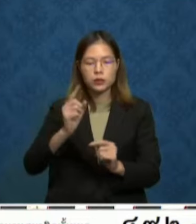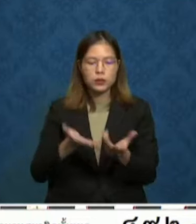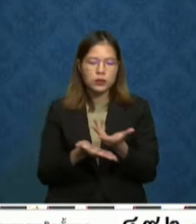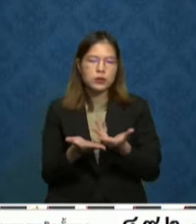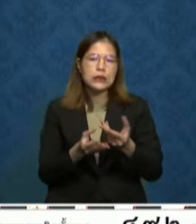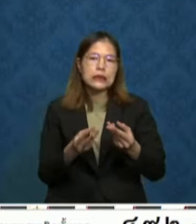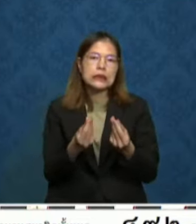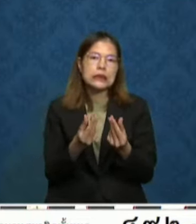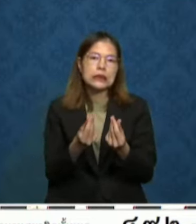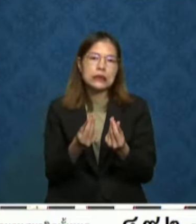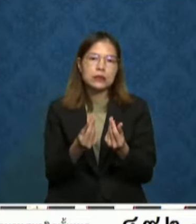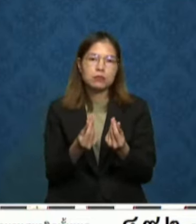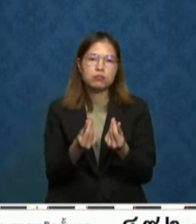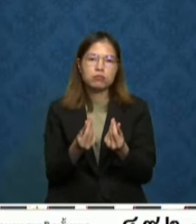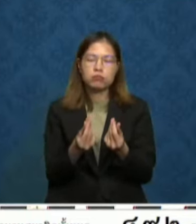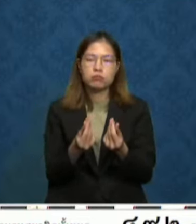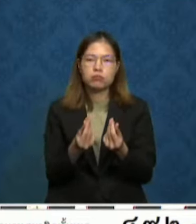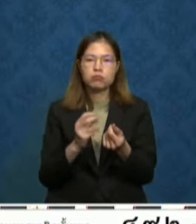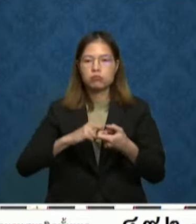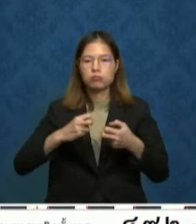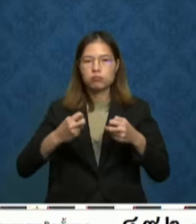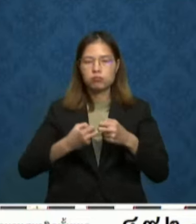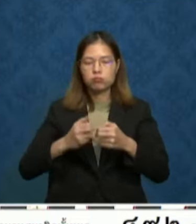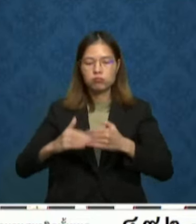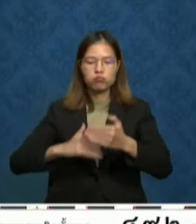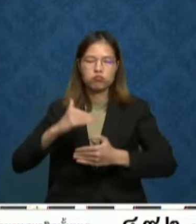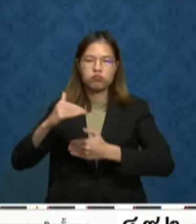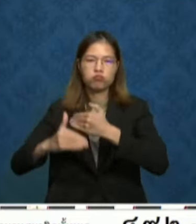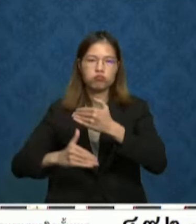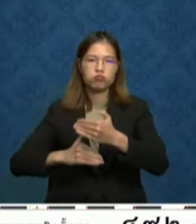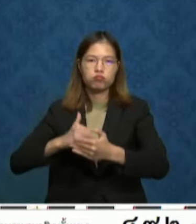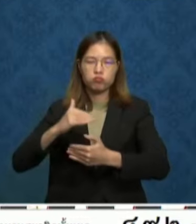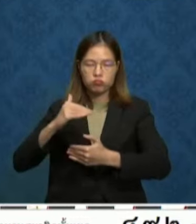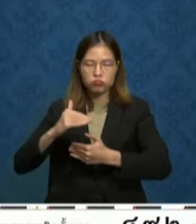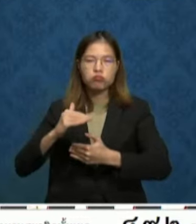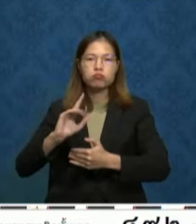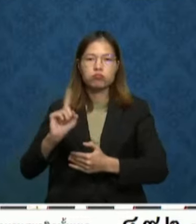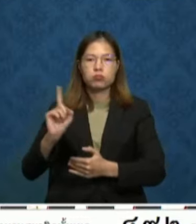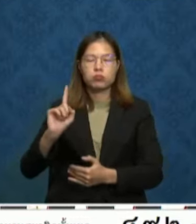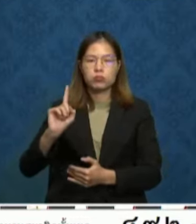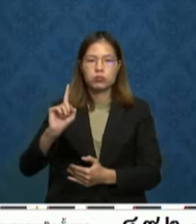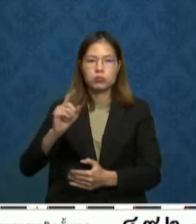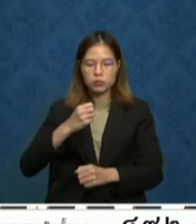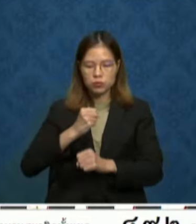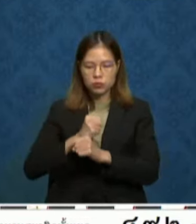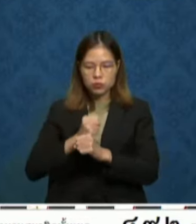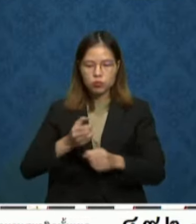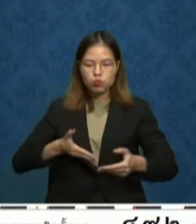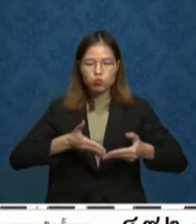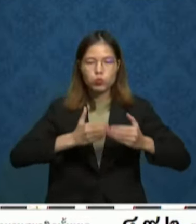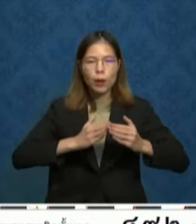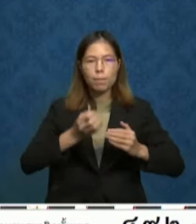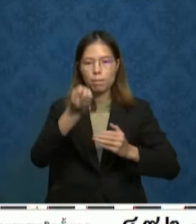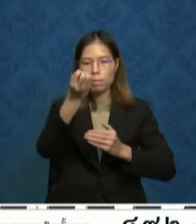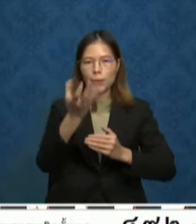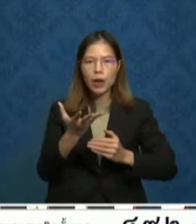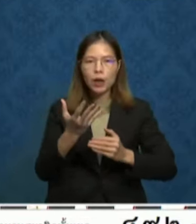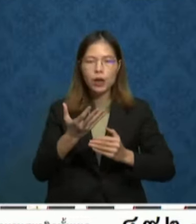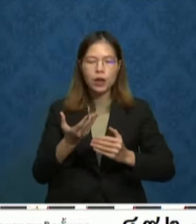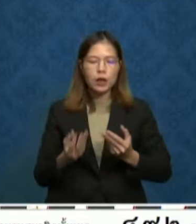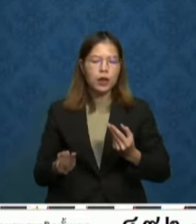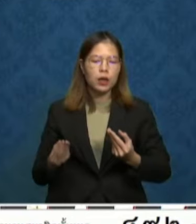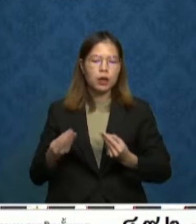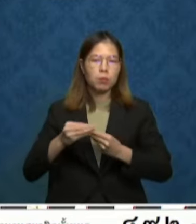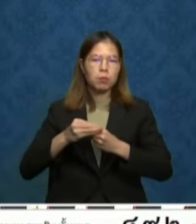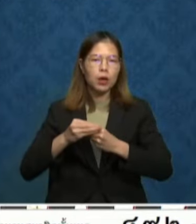ให้เป็สวนสาธราณะจากปัญหาการเจริเติบโของเมืองครั่ประทาน ไม่วจะเป็นการก่อสรางที่มากขึ้นการขยายตัวของปชาก